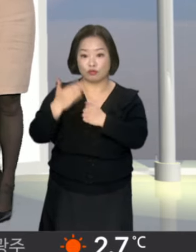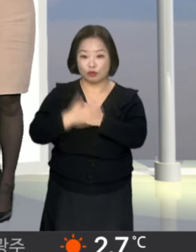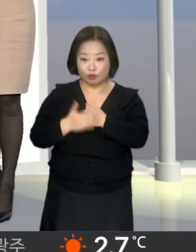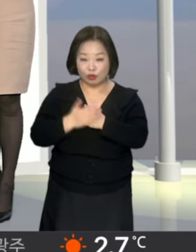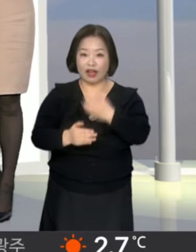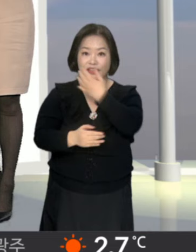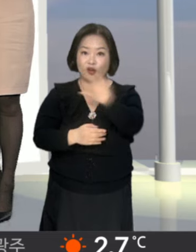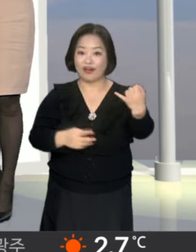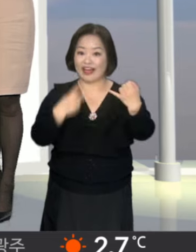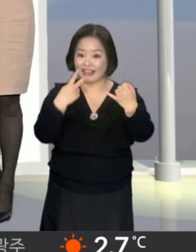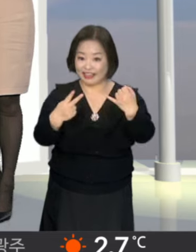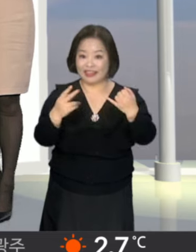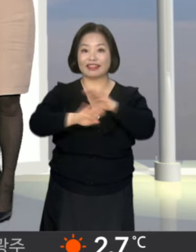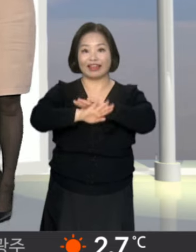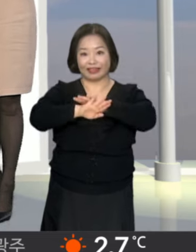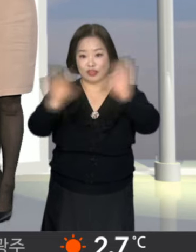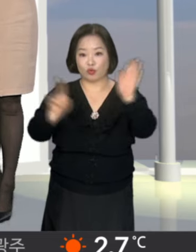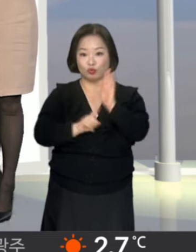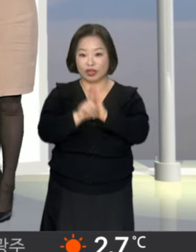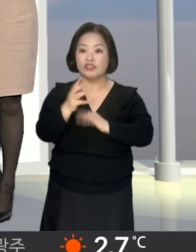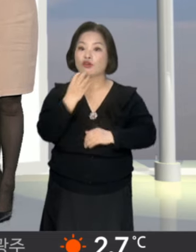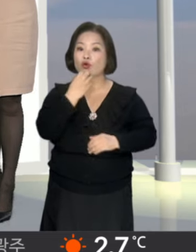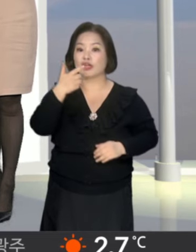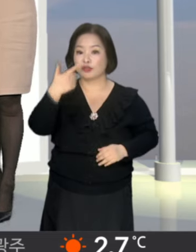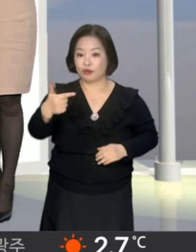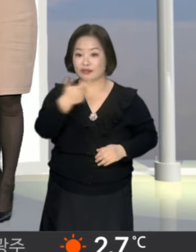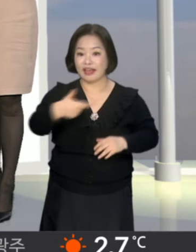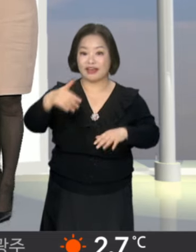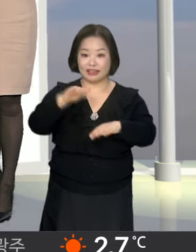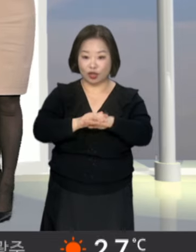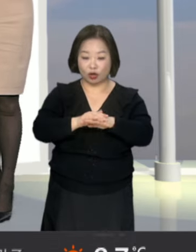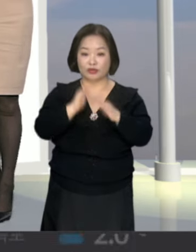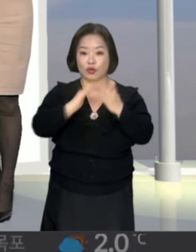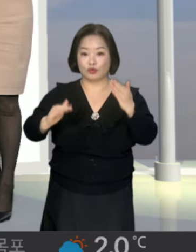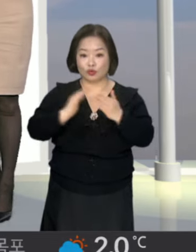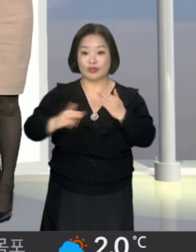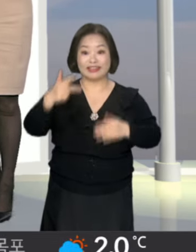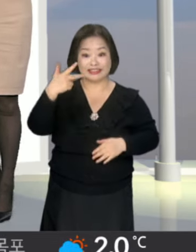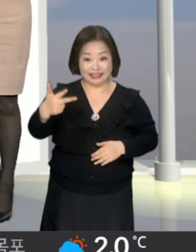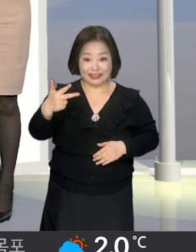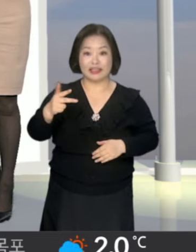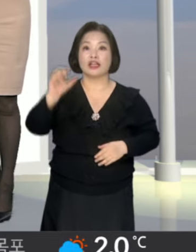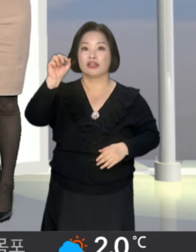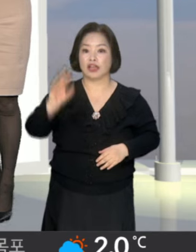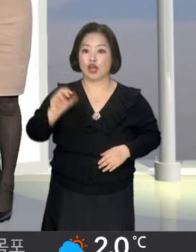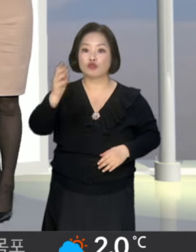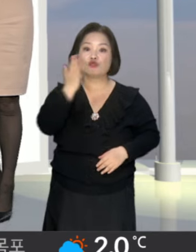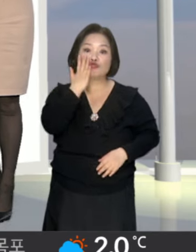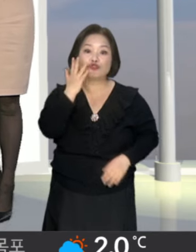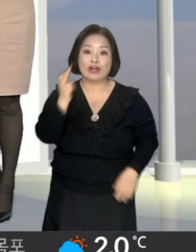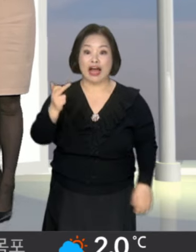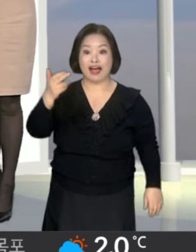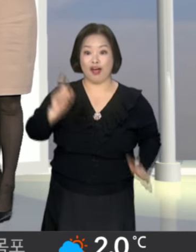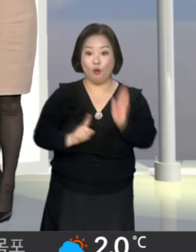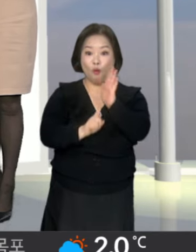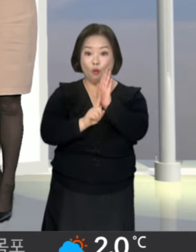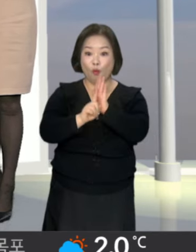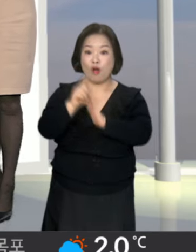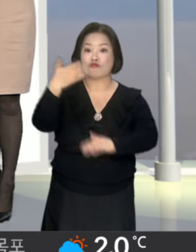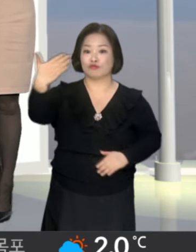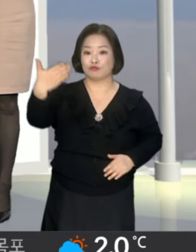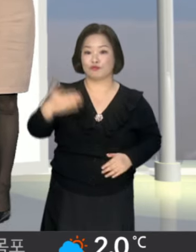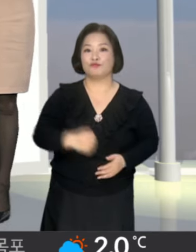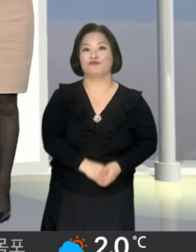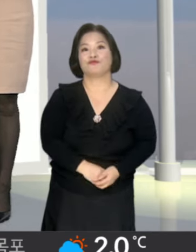영하 2도, 그리고 낮에는 서울이 6도, 대전과 전주가 7도, 대구와 울산은 9도까지